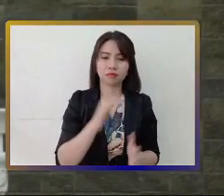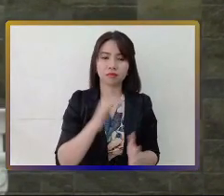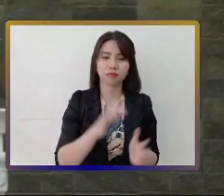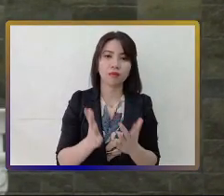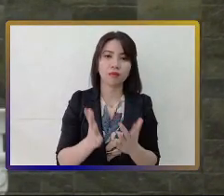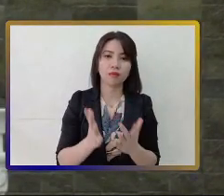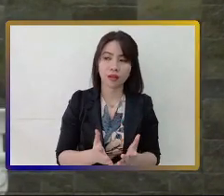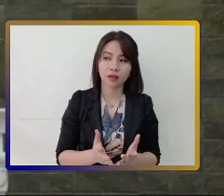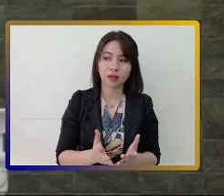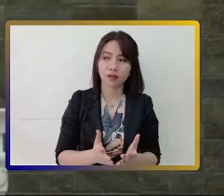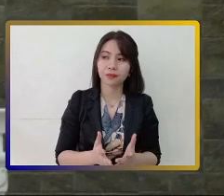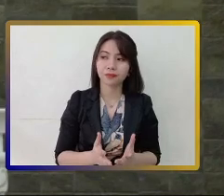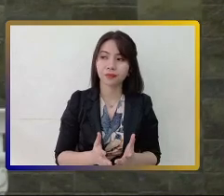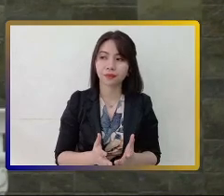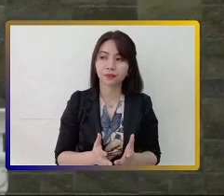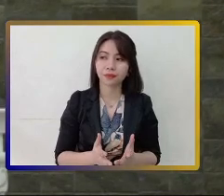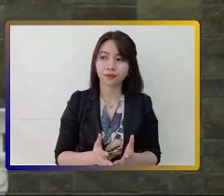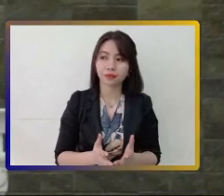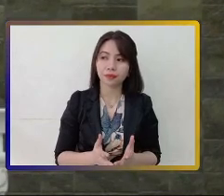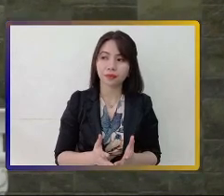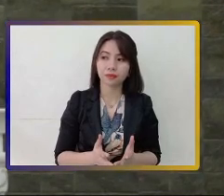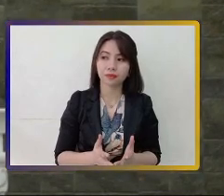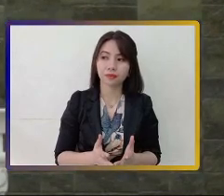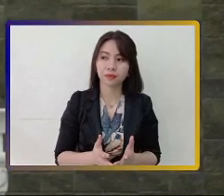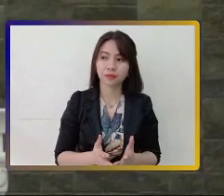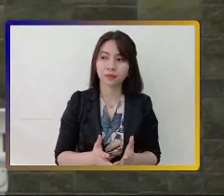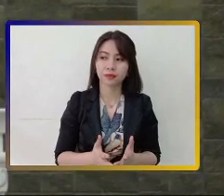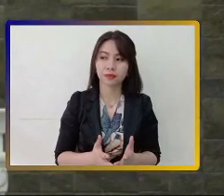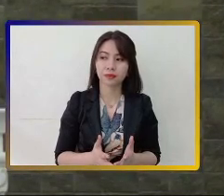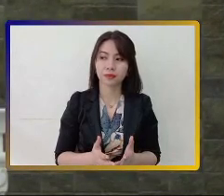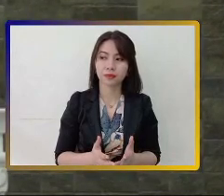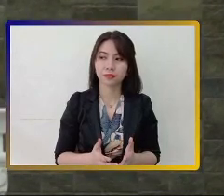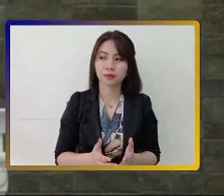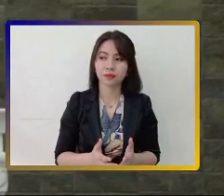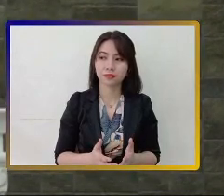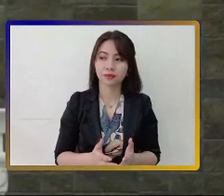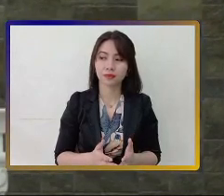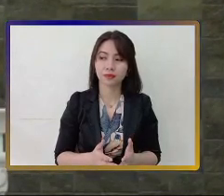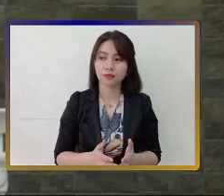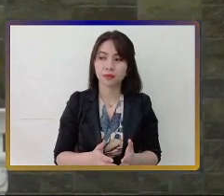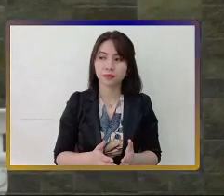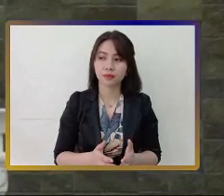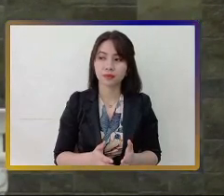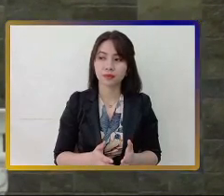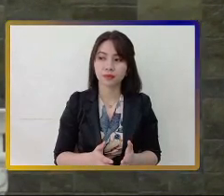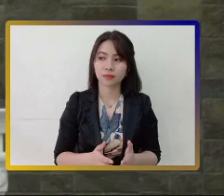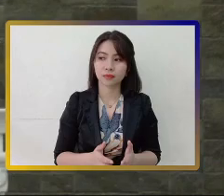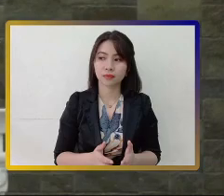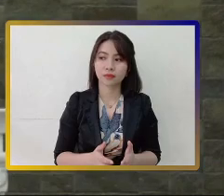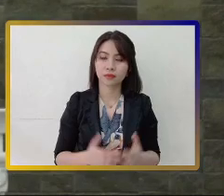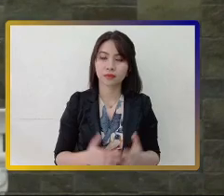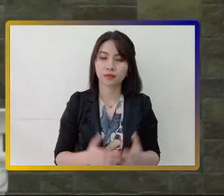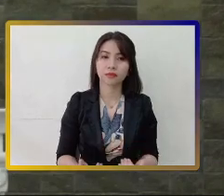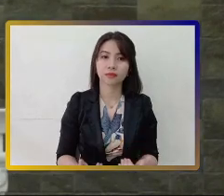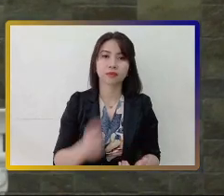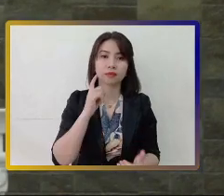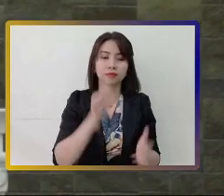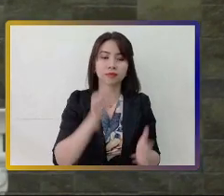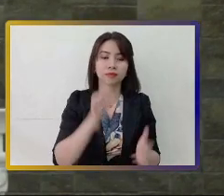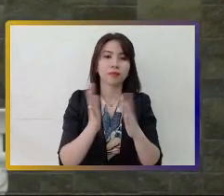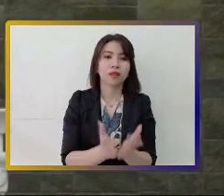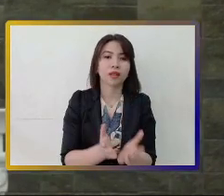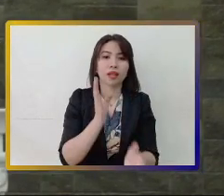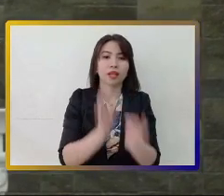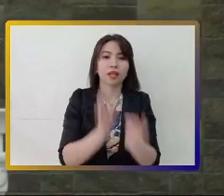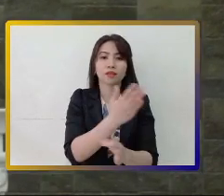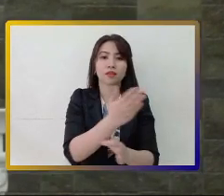nakikita, kung nakita mo ako, nakikita mo na ang Ama. Okay? Hindi ang ibig sabihin nun, siya na yung Ama. Kung nakikita mo yung anak,